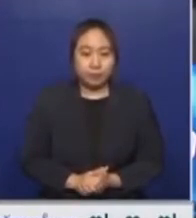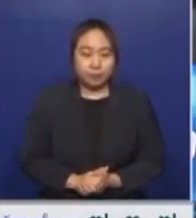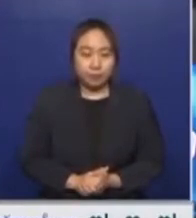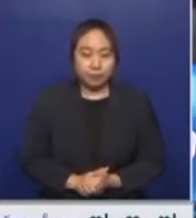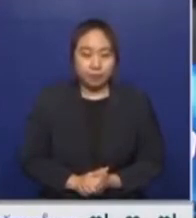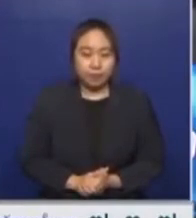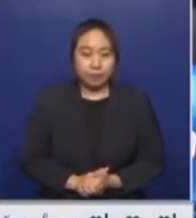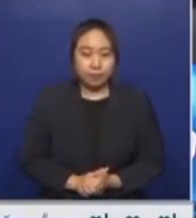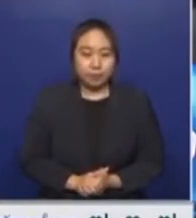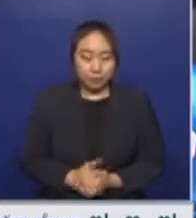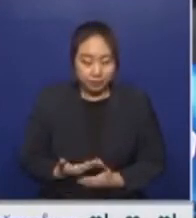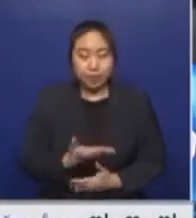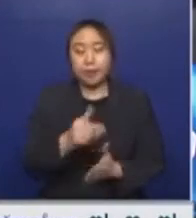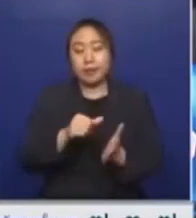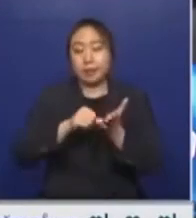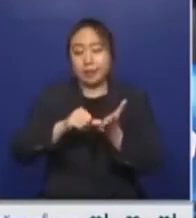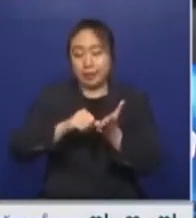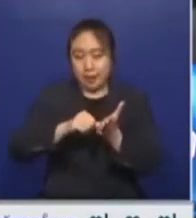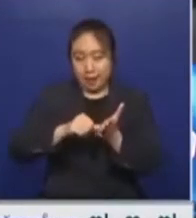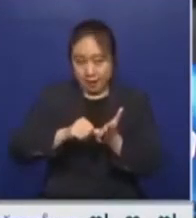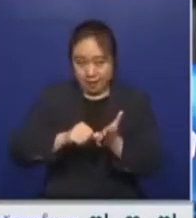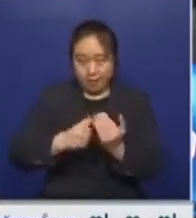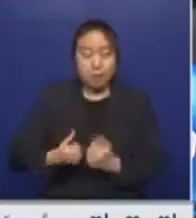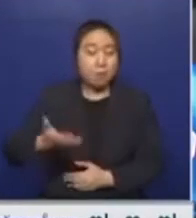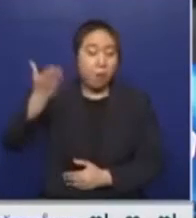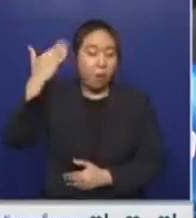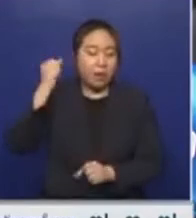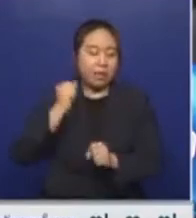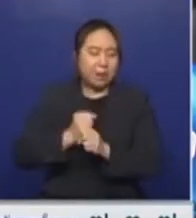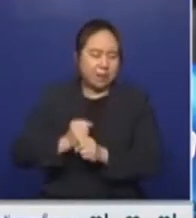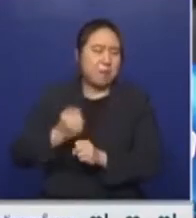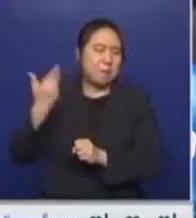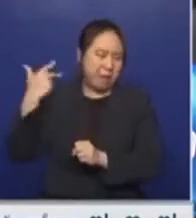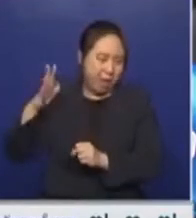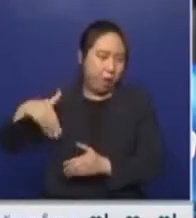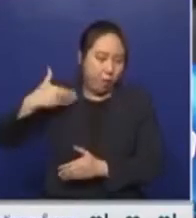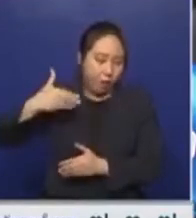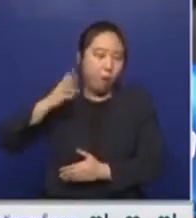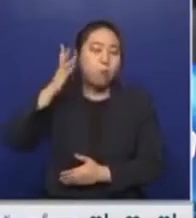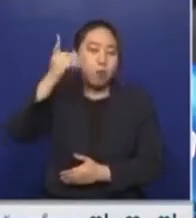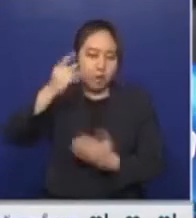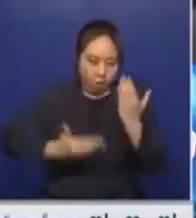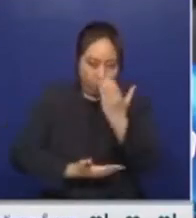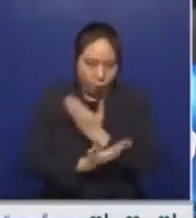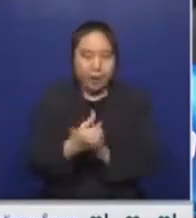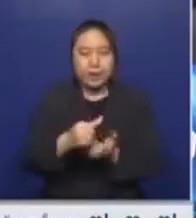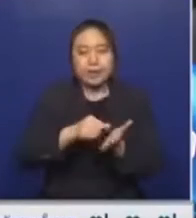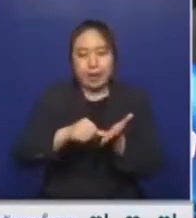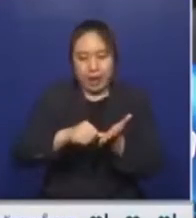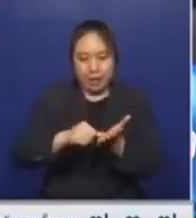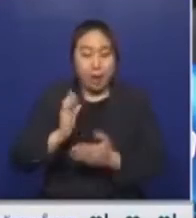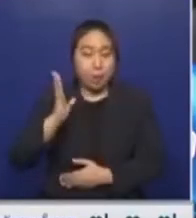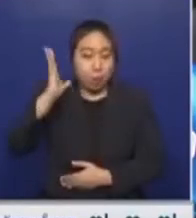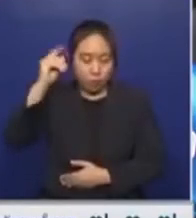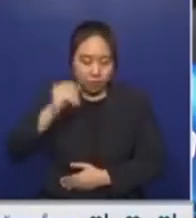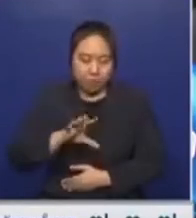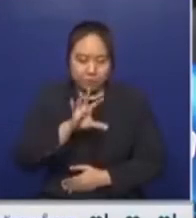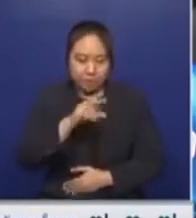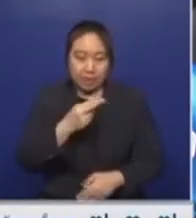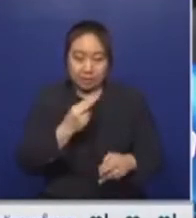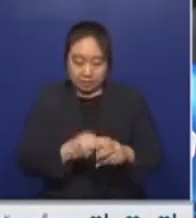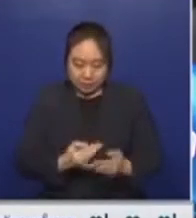ที่จะได้นะคะแก้ไขนะคะในสิ่งที่พวกท่านได้ทำไปนะคะพรุ่งนี้นะคะจะเป็นการโหวตแบบขานชื่อ